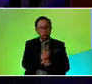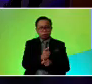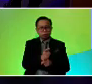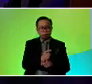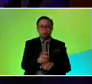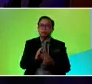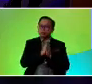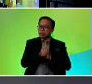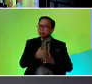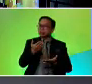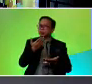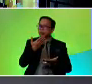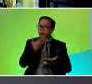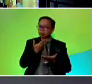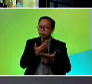norma